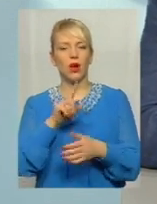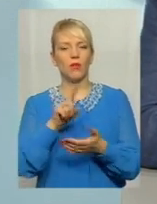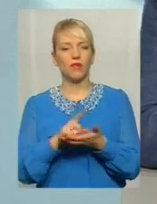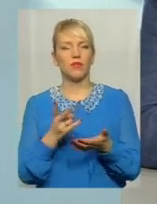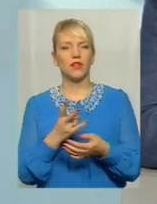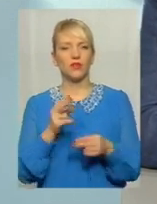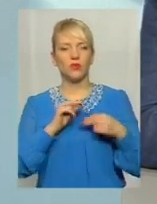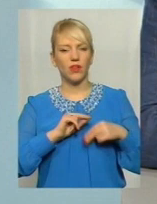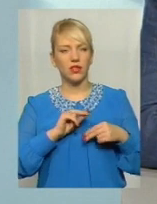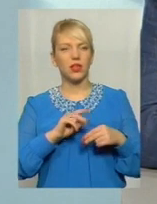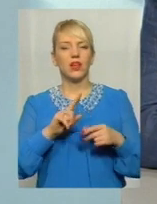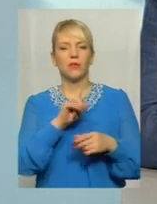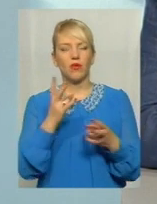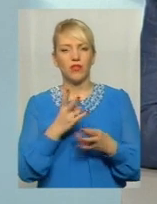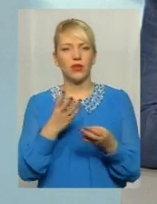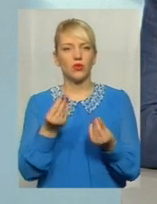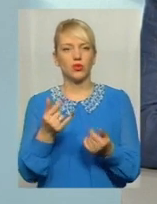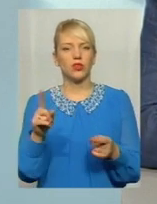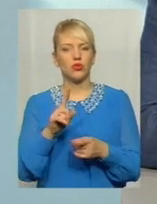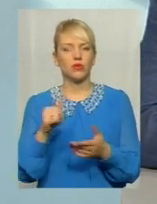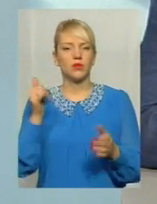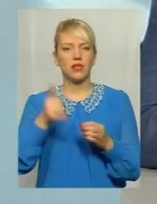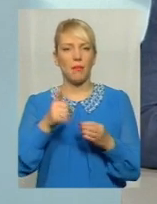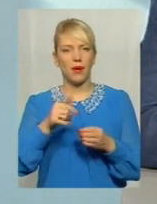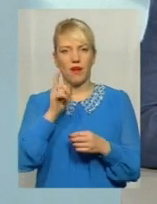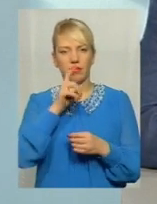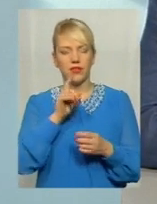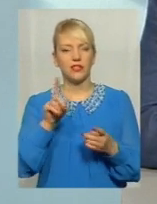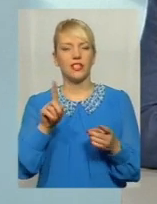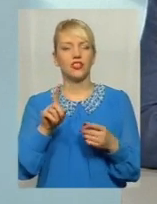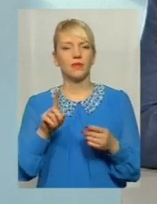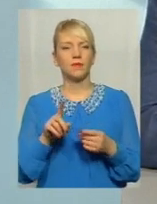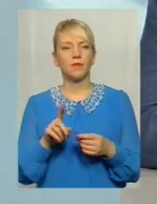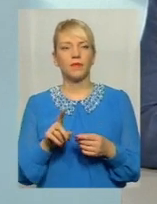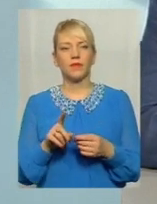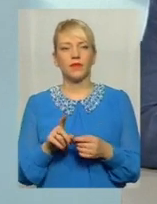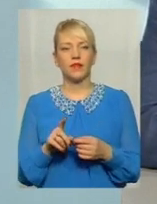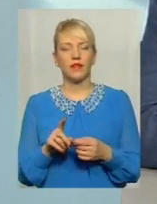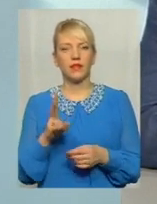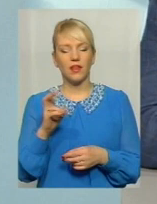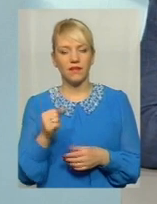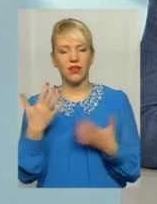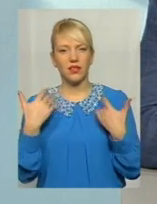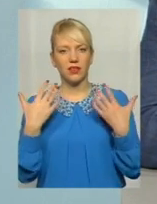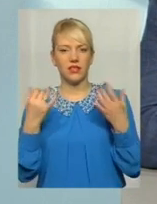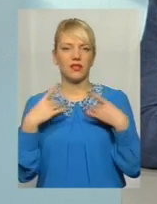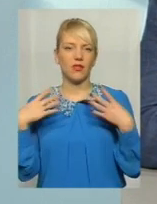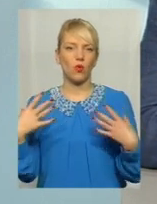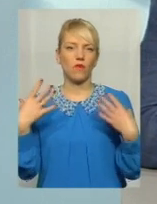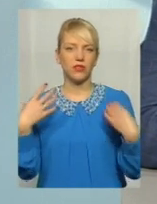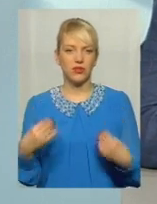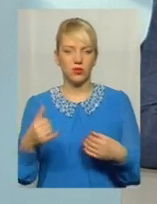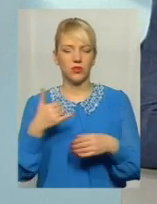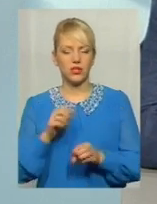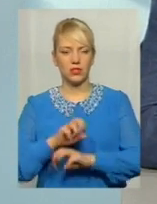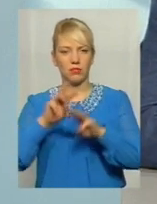мати за що заправитися, мати за що взагалі курсувати. На вихідні святкові дні в нас